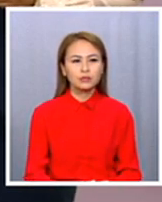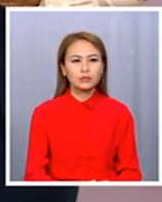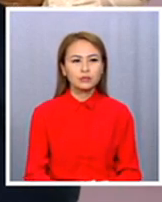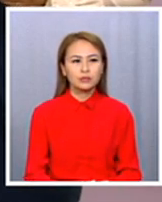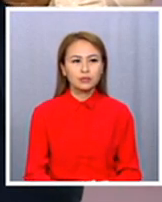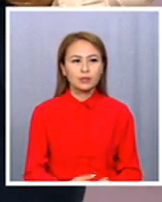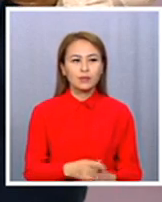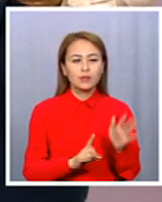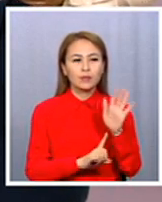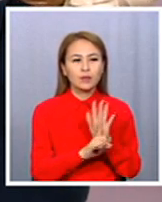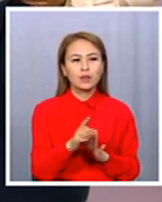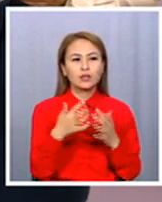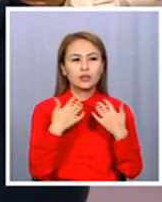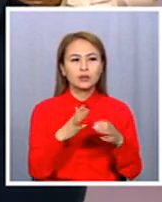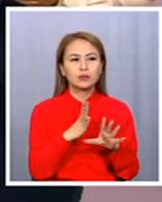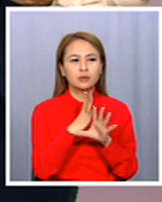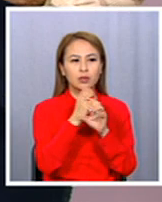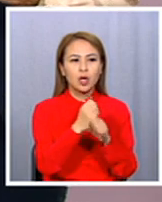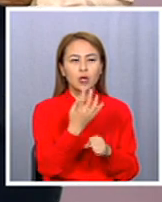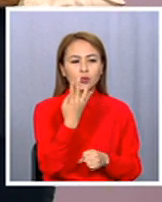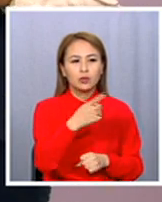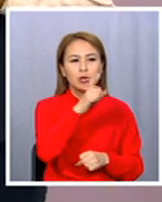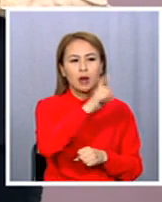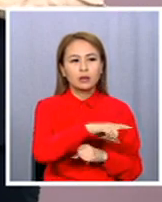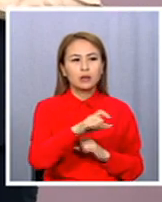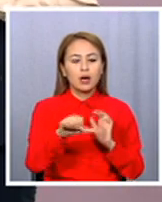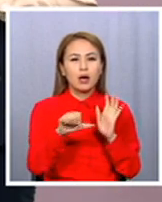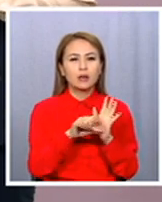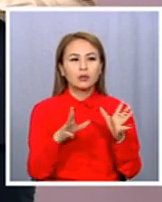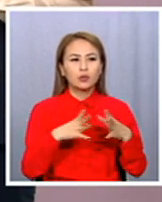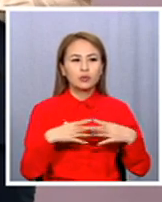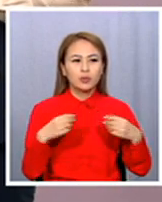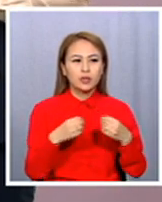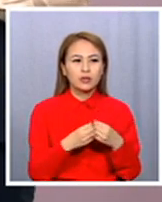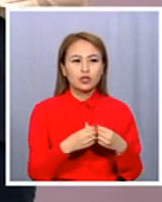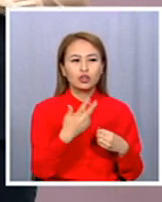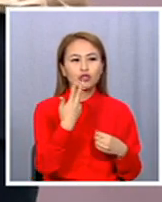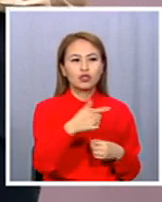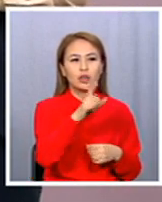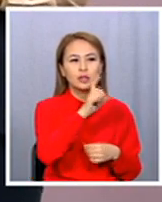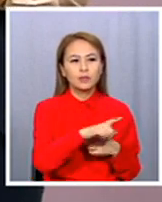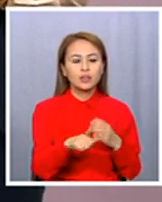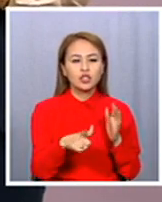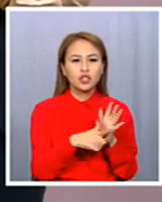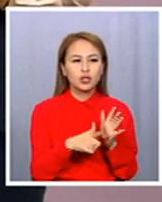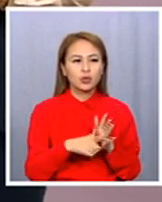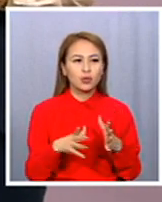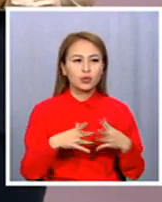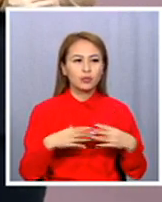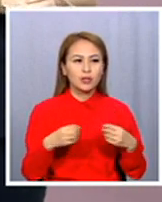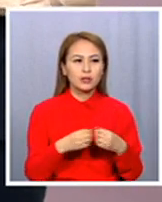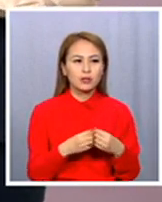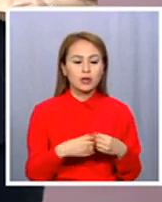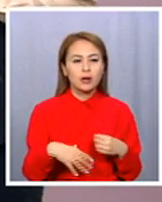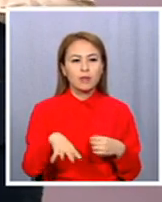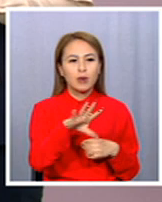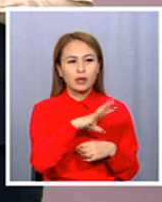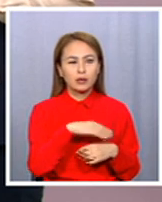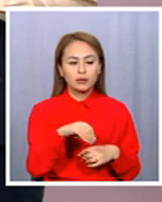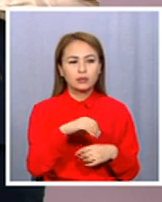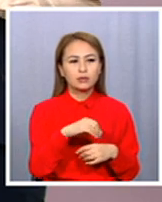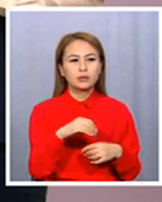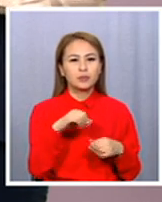шартына назар аударайық. 4 адамнан 6 отбасы, 3 адамнан 7 отбасы.